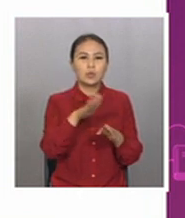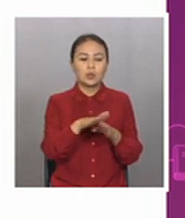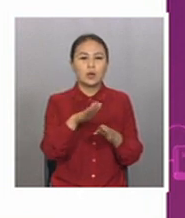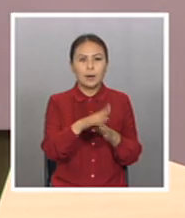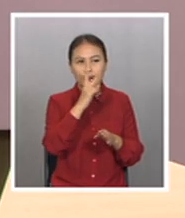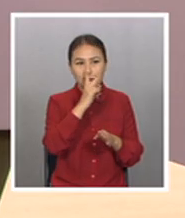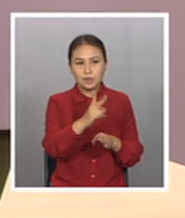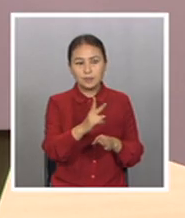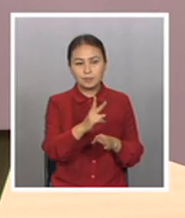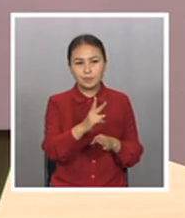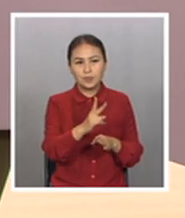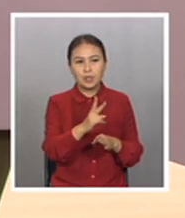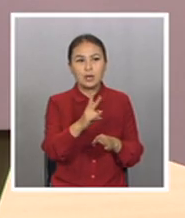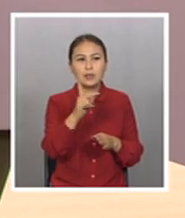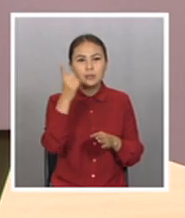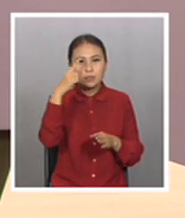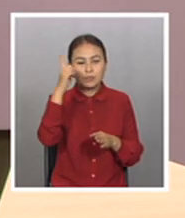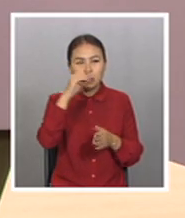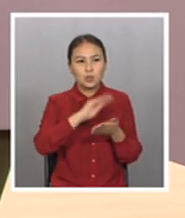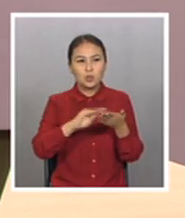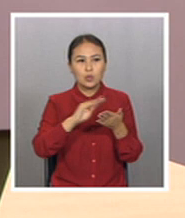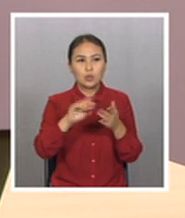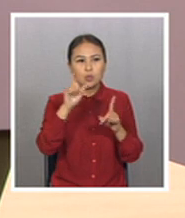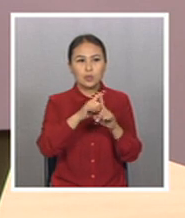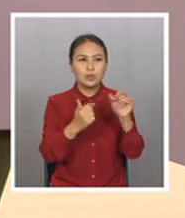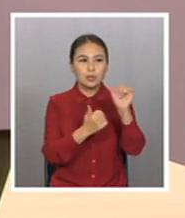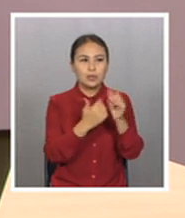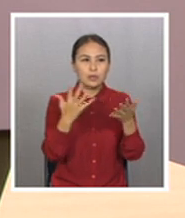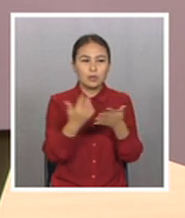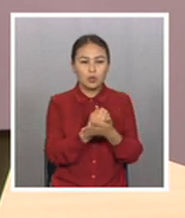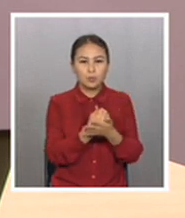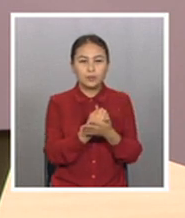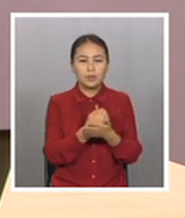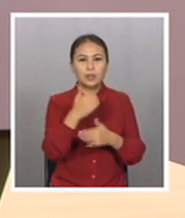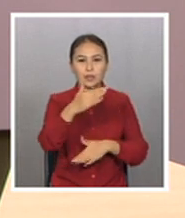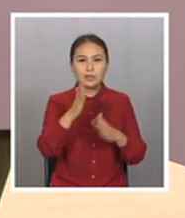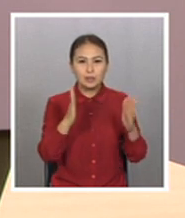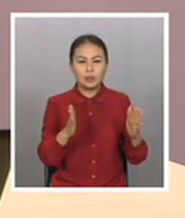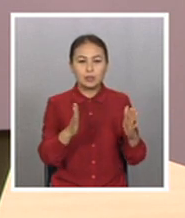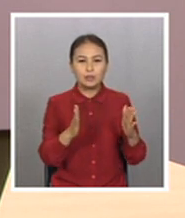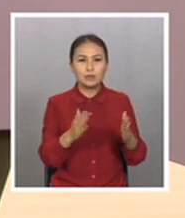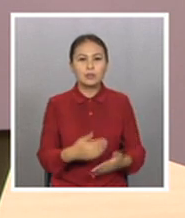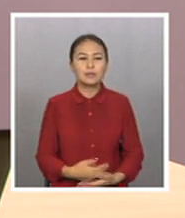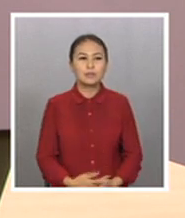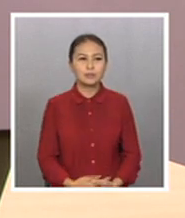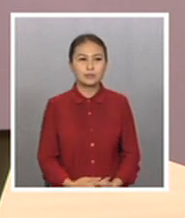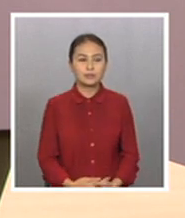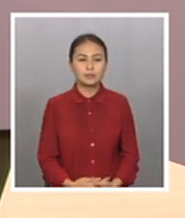қараймыз. Жұмбақтардан сөз тіркестерін тауып, кестеге